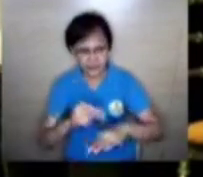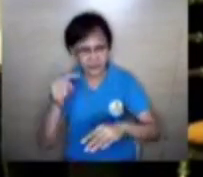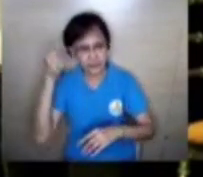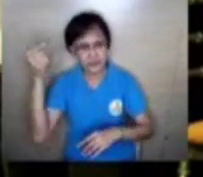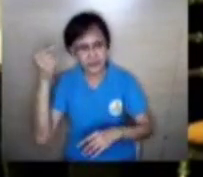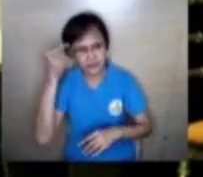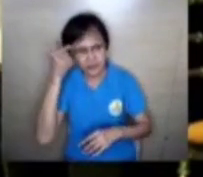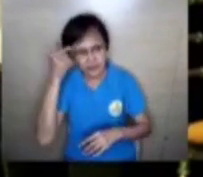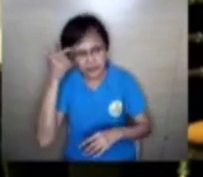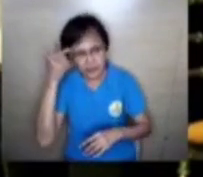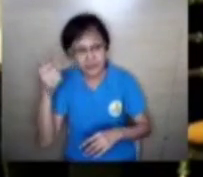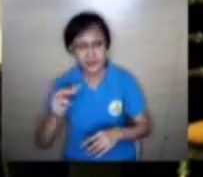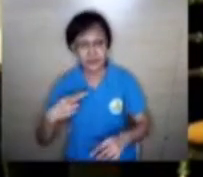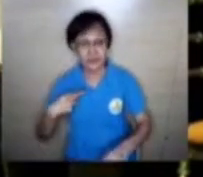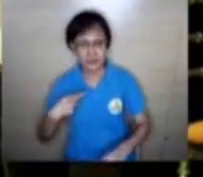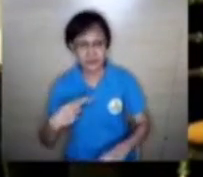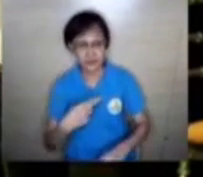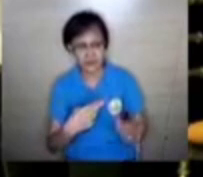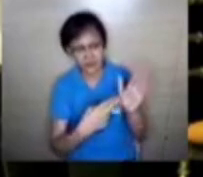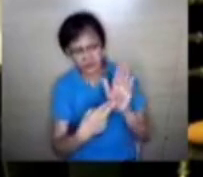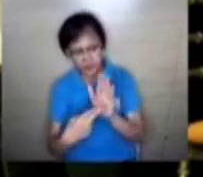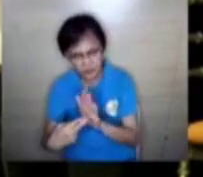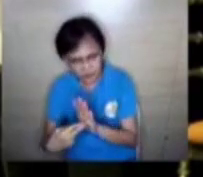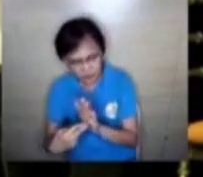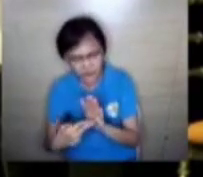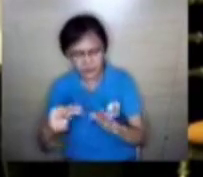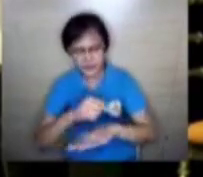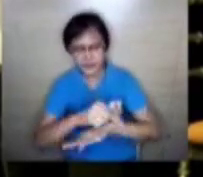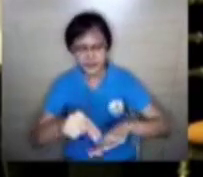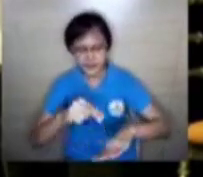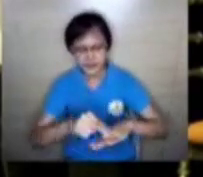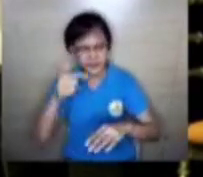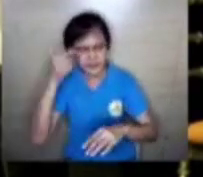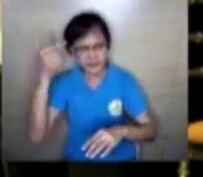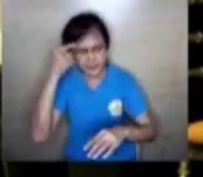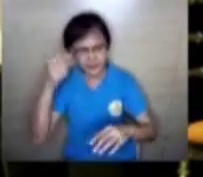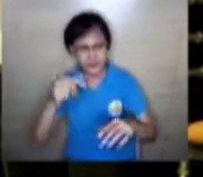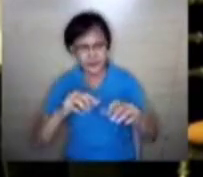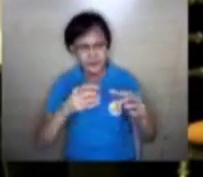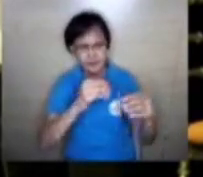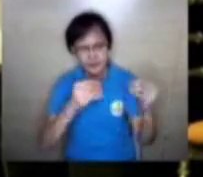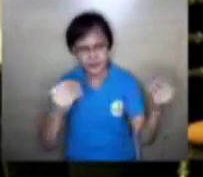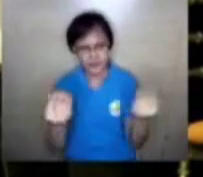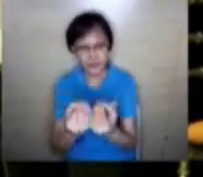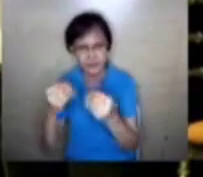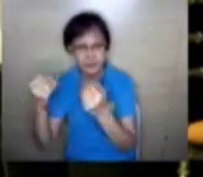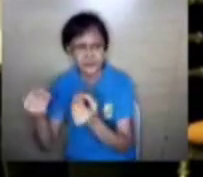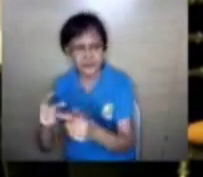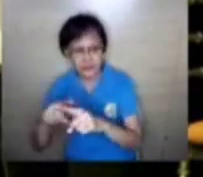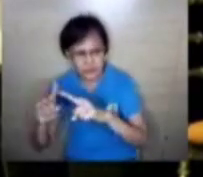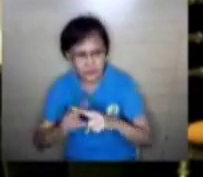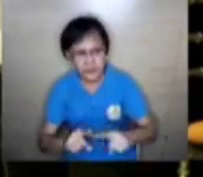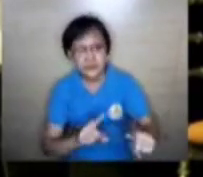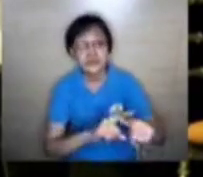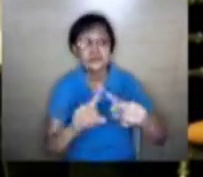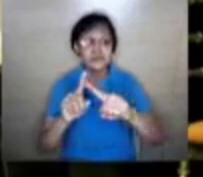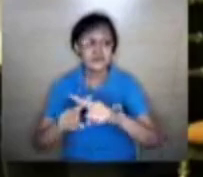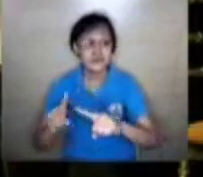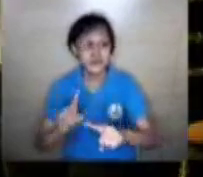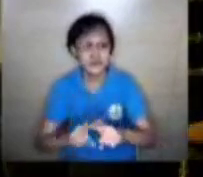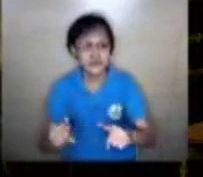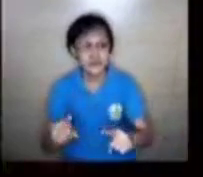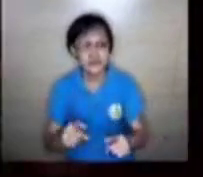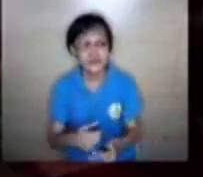kasama ang mga representante ng mga national government agencies, nakasama po natin dito. Andito po